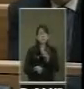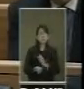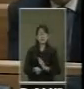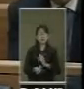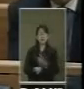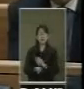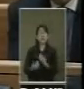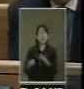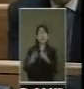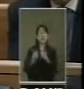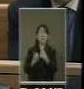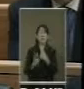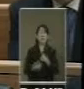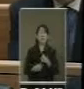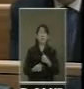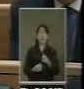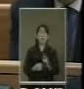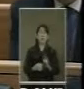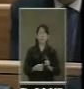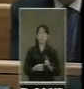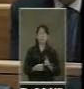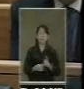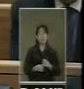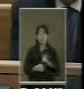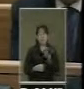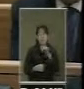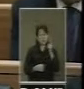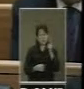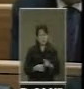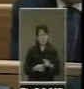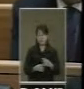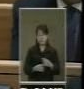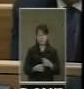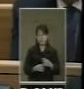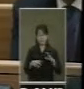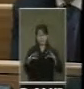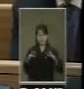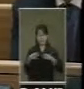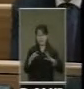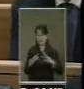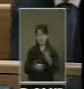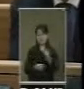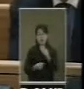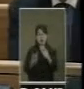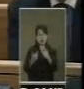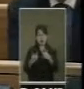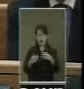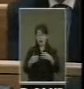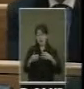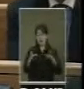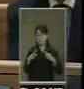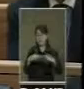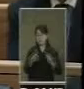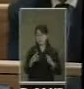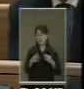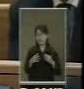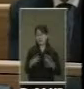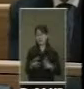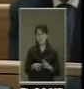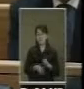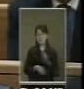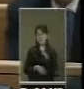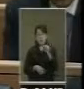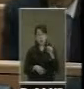าดพิงถึงดิฉันขอปฏิเสธทุกข้อกล่าวหาค่ะท่านผู้อาวุโสท่